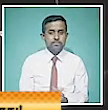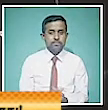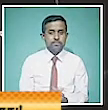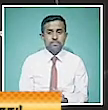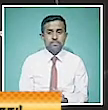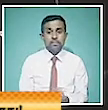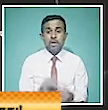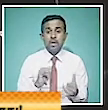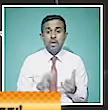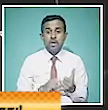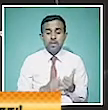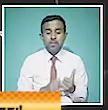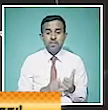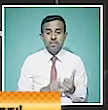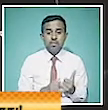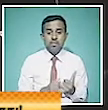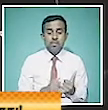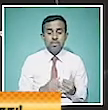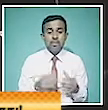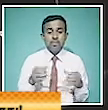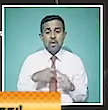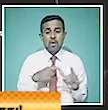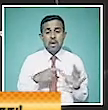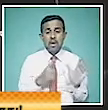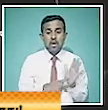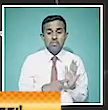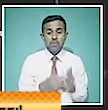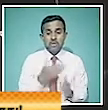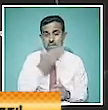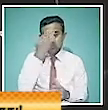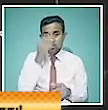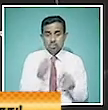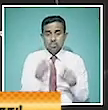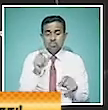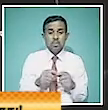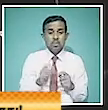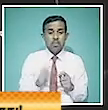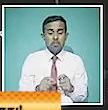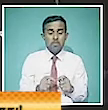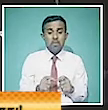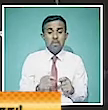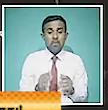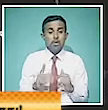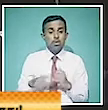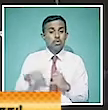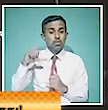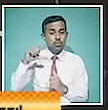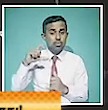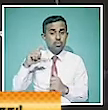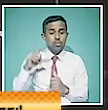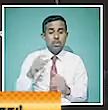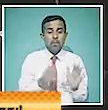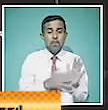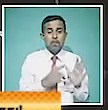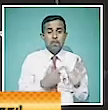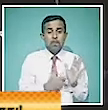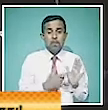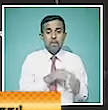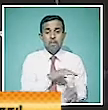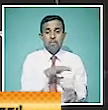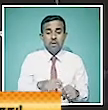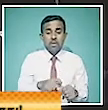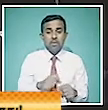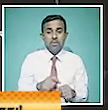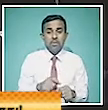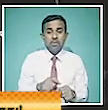சாய்ந்தமருதிற்கான சபையும், கல்முனையின் தமிழ் மக்களுக்கான சபையும், ஏனைய மாநகர சபையும், மருதமனைக்கான சபையும் இருந்தது 100 ஆண்டுகளாக.